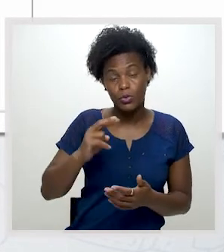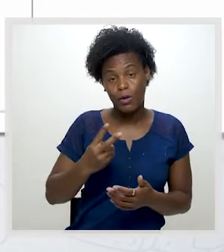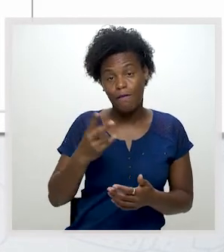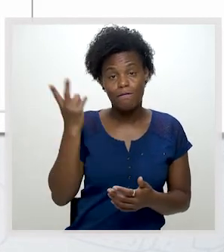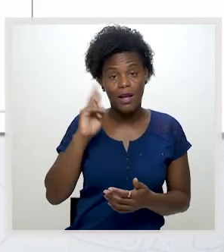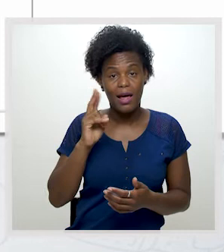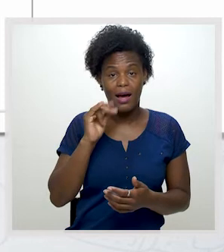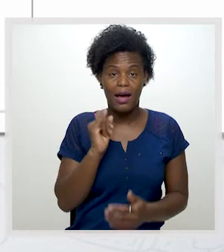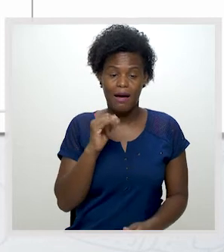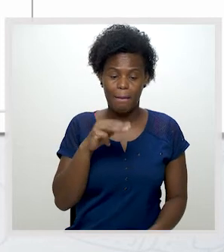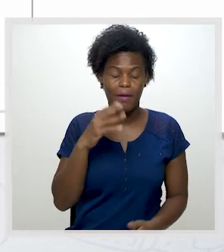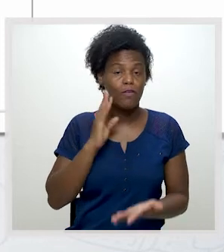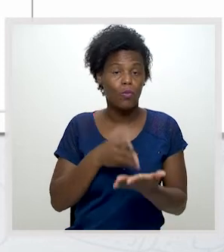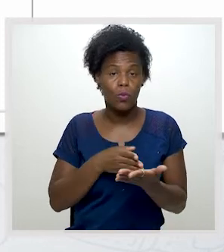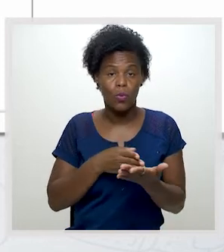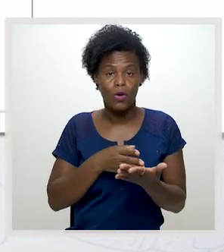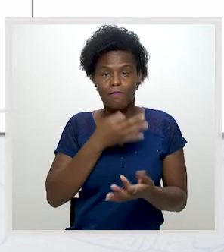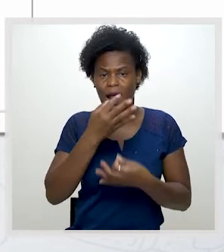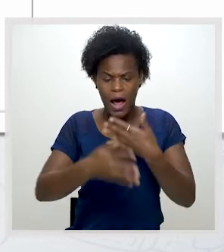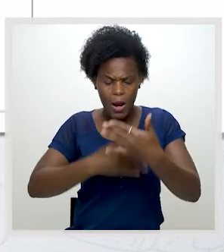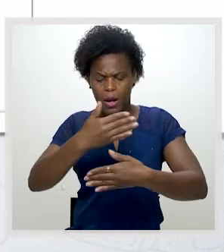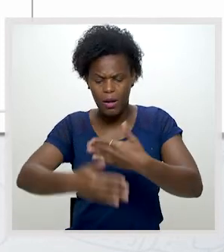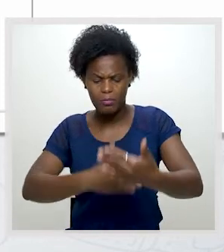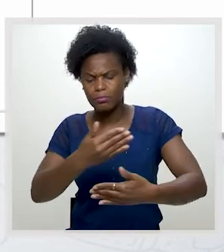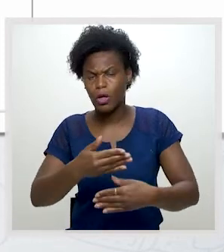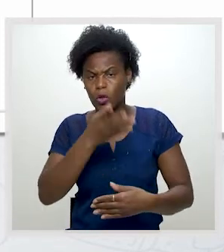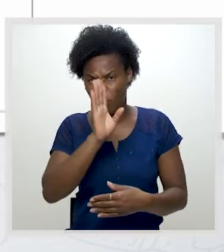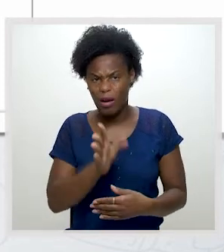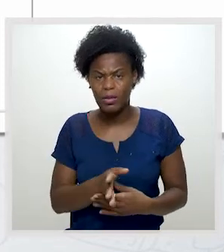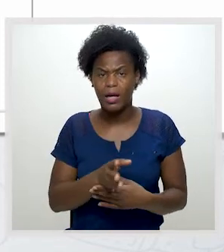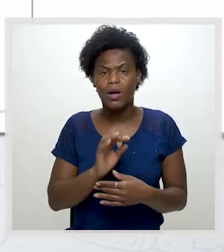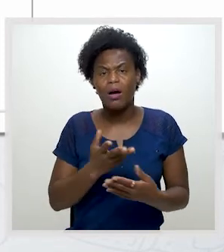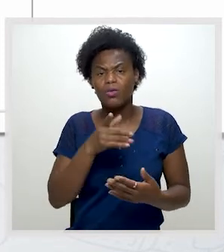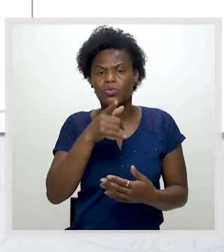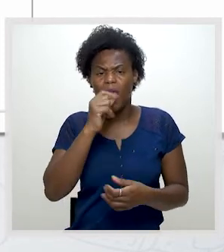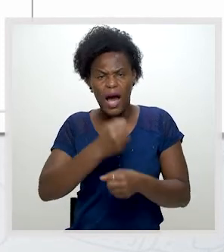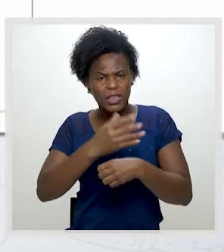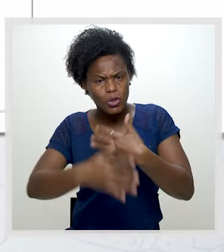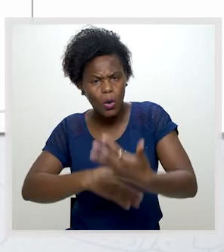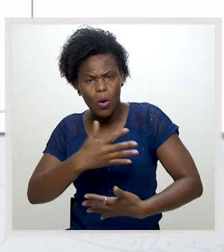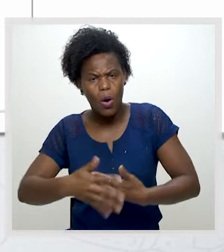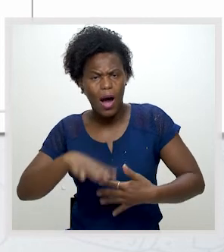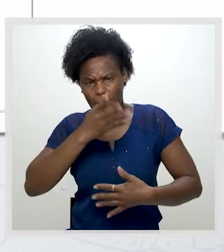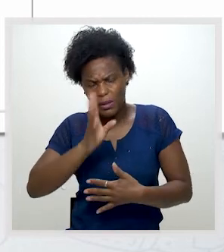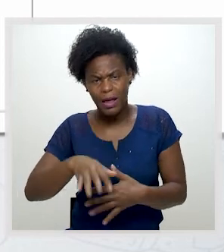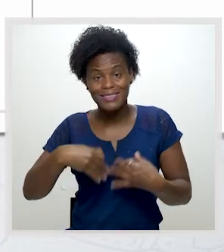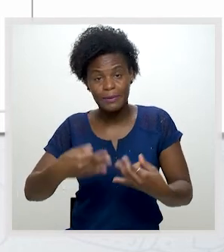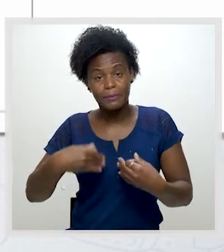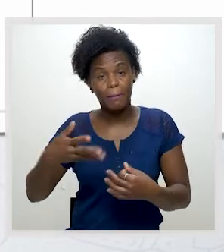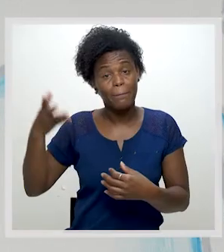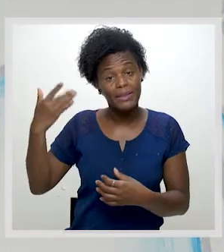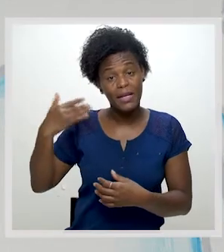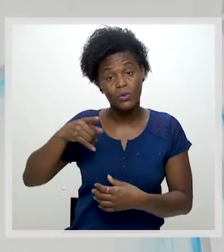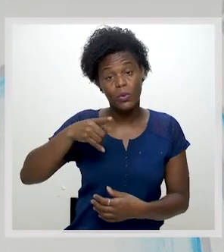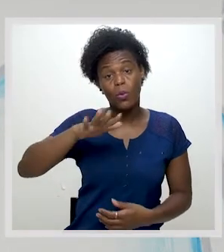l'imparfait. Parler d'actions répétitives ou habituelles. C'est-à-dire que quand tu fais des actions habituellement dans le